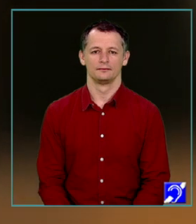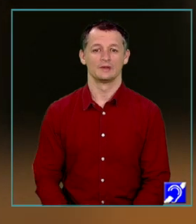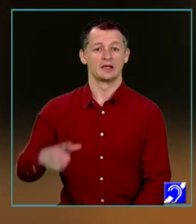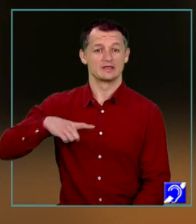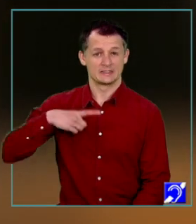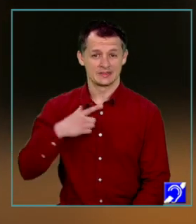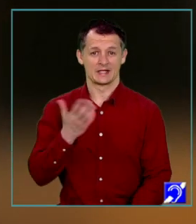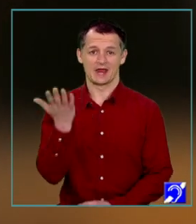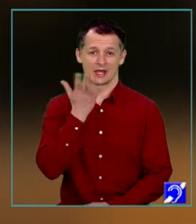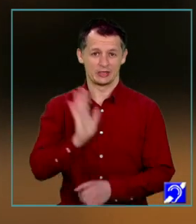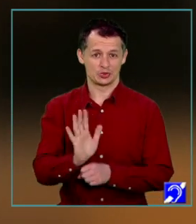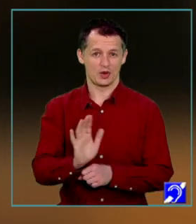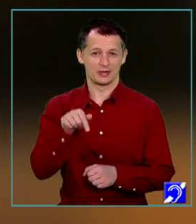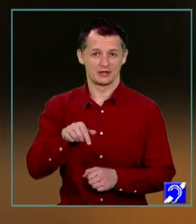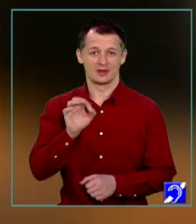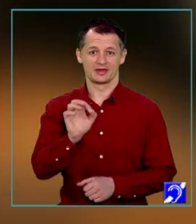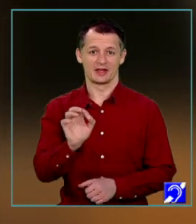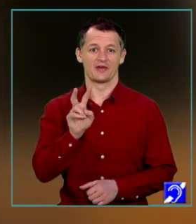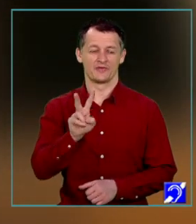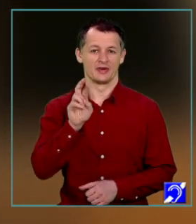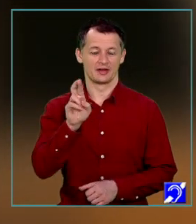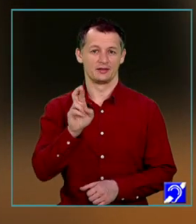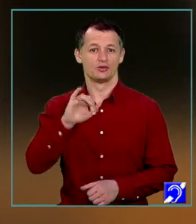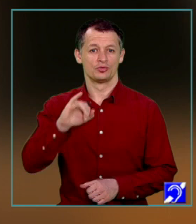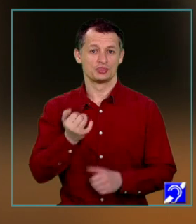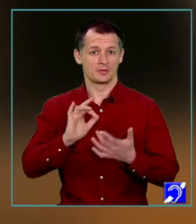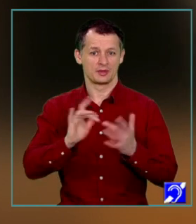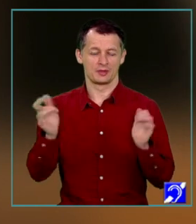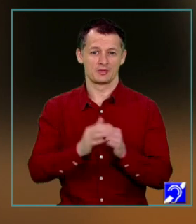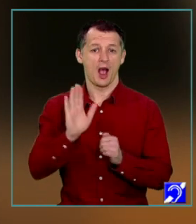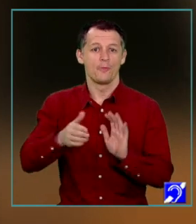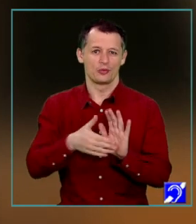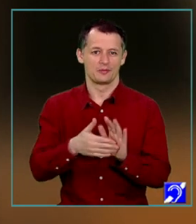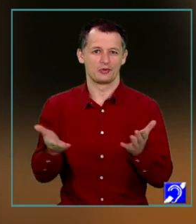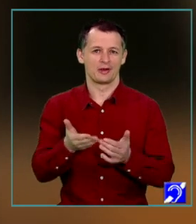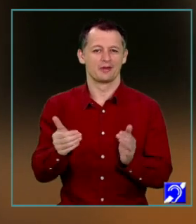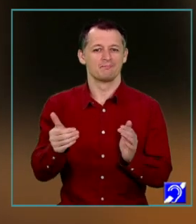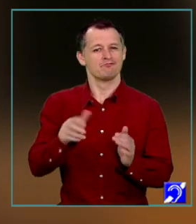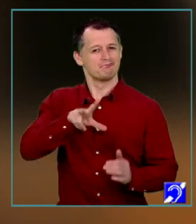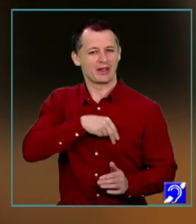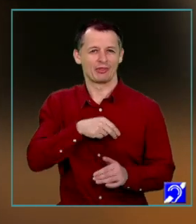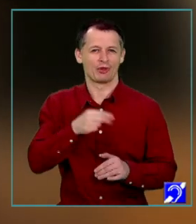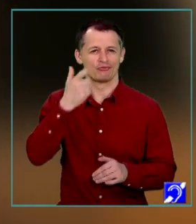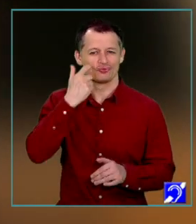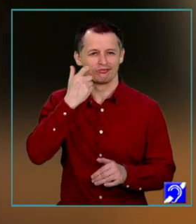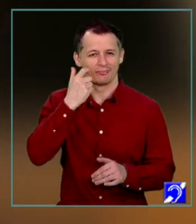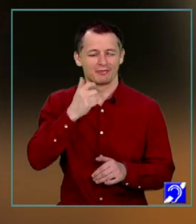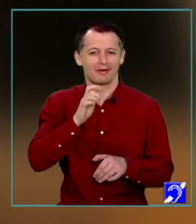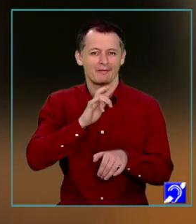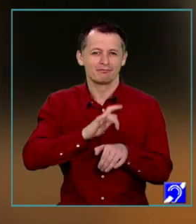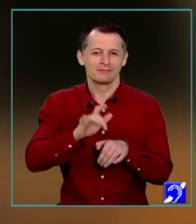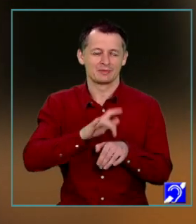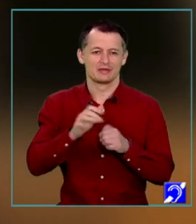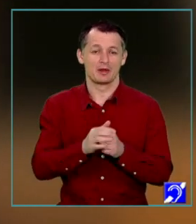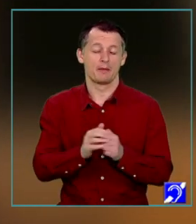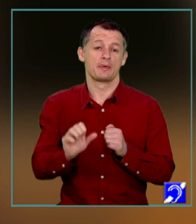Există teleșcoală la TVR și online. Am câteva argumente pentru care merită încercată experiența. În primul rând, pentru că la școala reală deocamdată